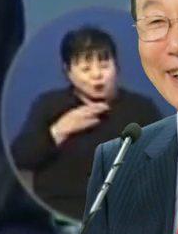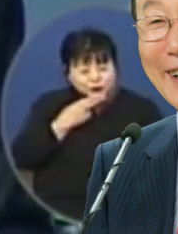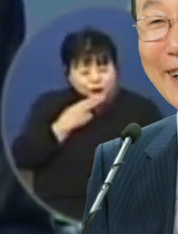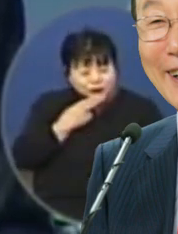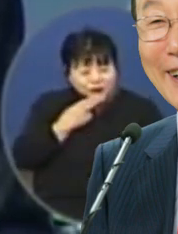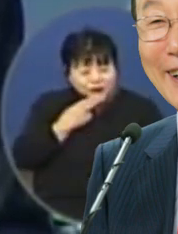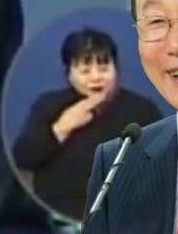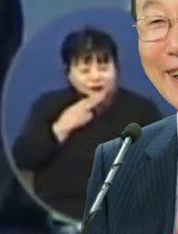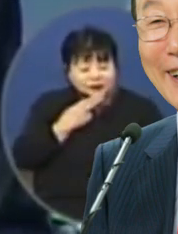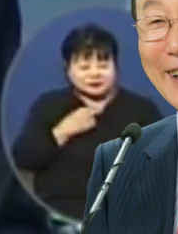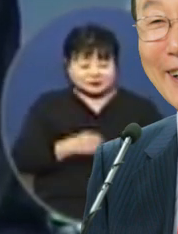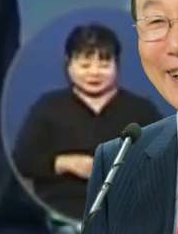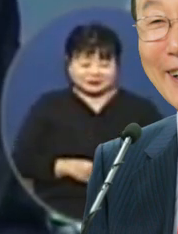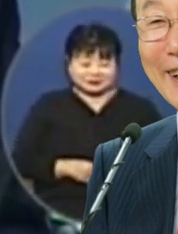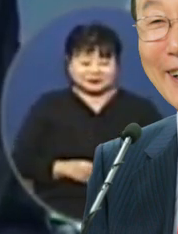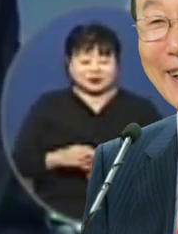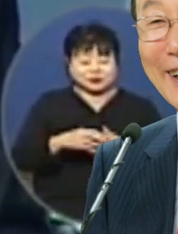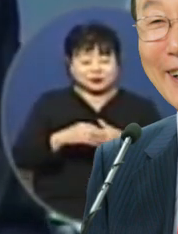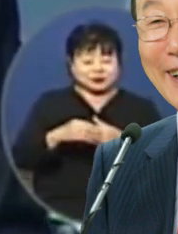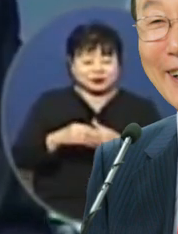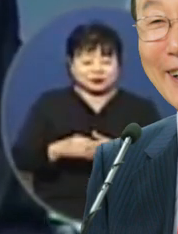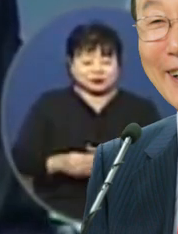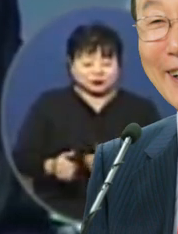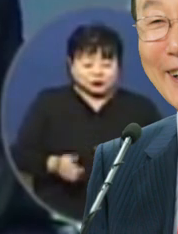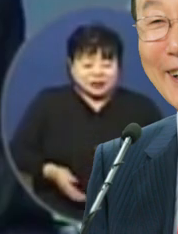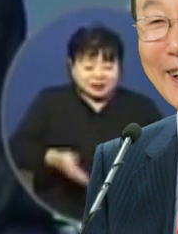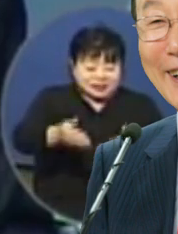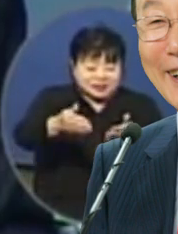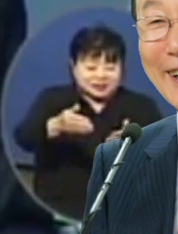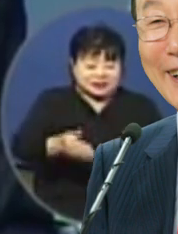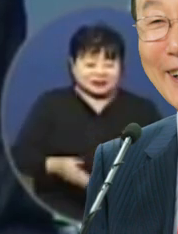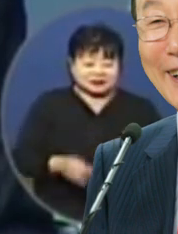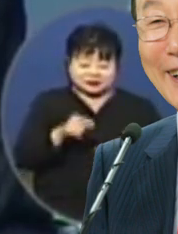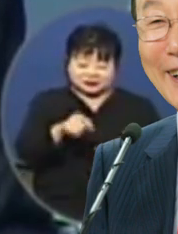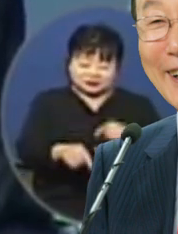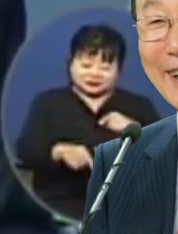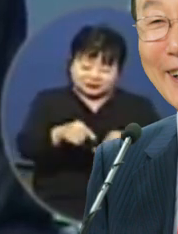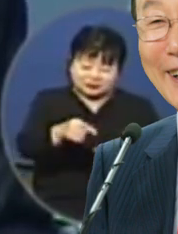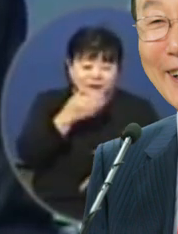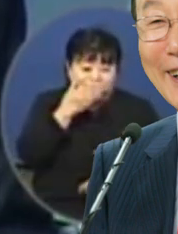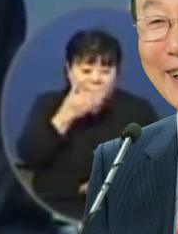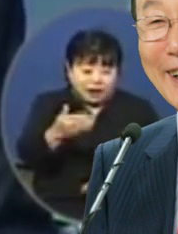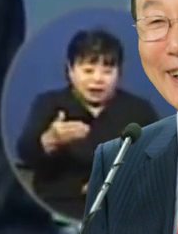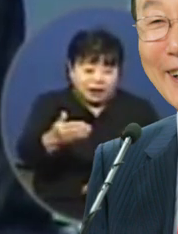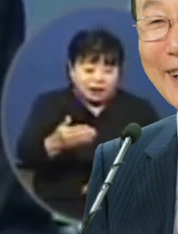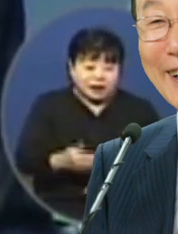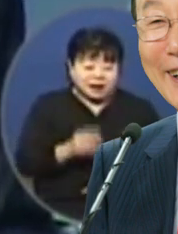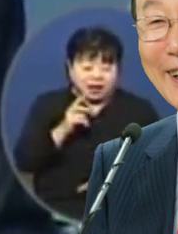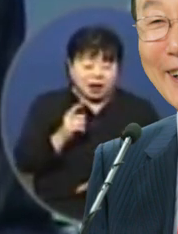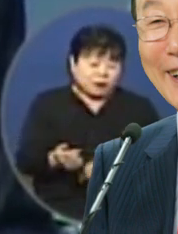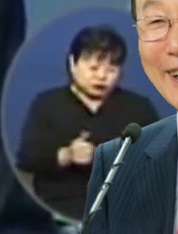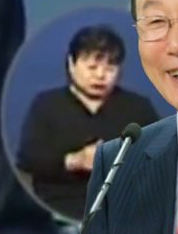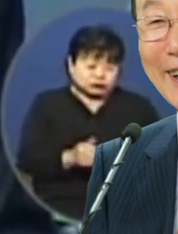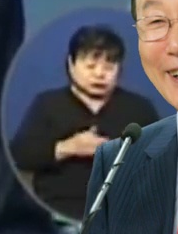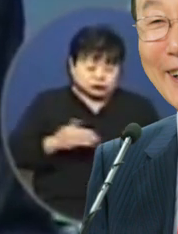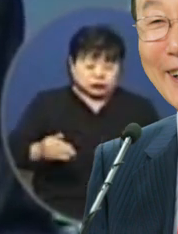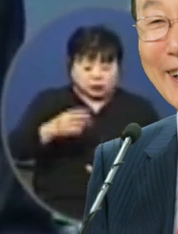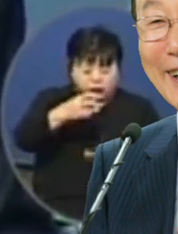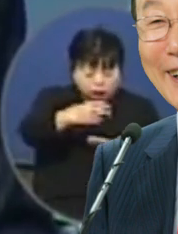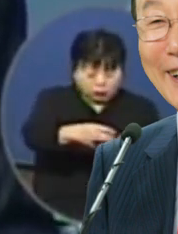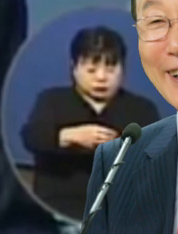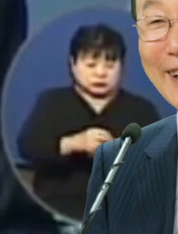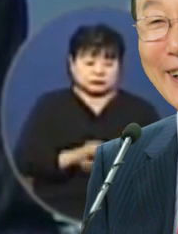하면 목자로서 여러분 손잡고 죽음의 길을 유유히 걸어갈 수 있는 것입니다. 우리가 다 한번 죽는 것은 정한